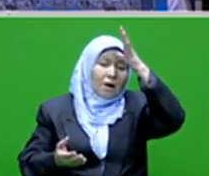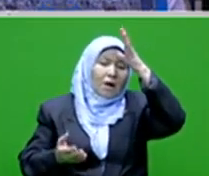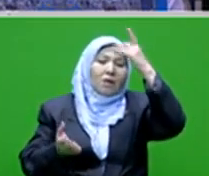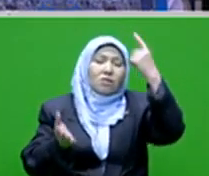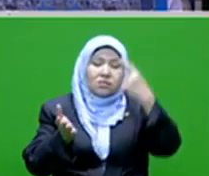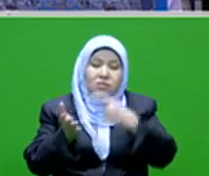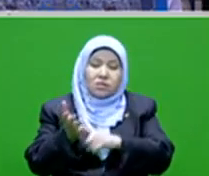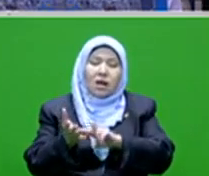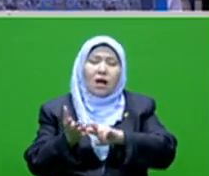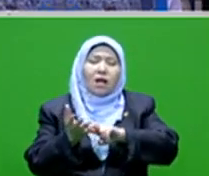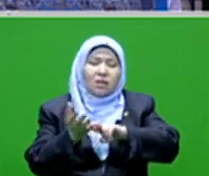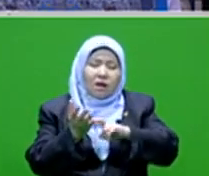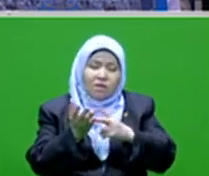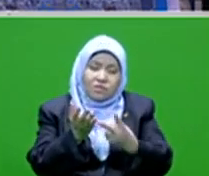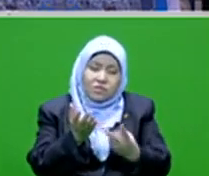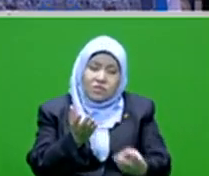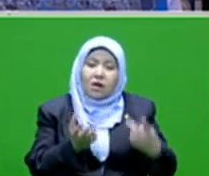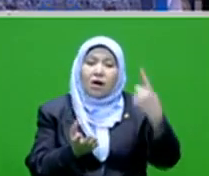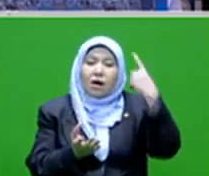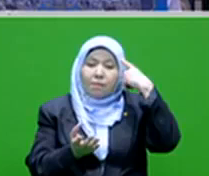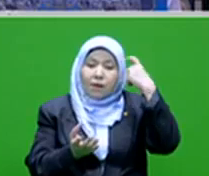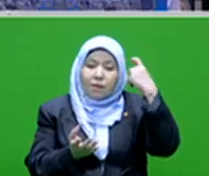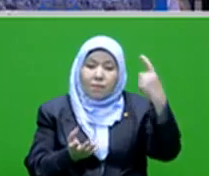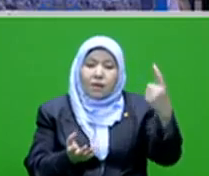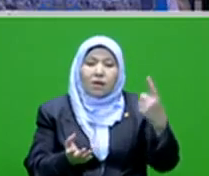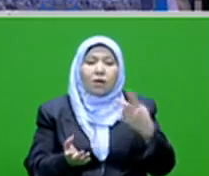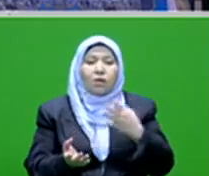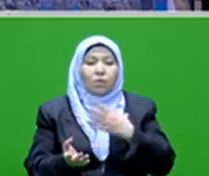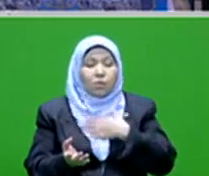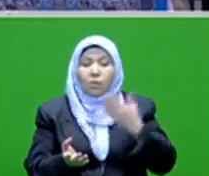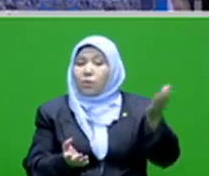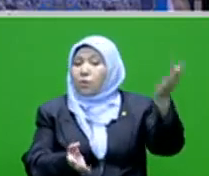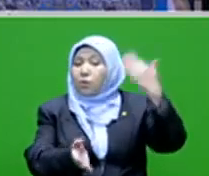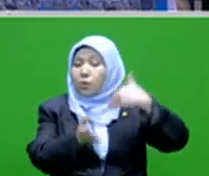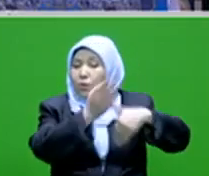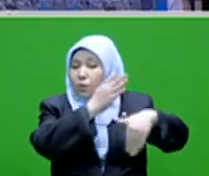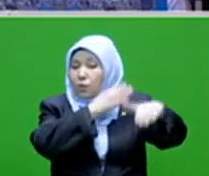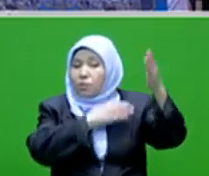قد جعلها ربي حقا